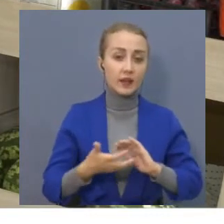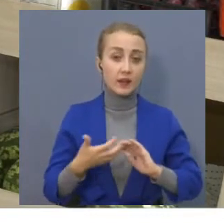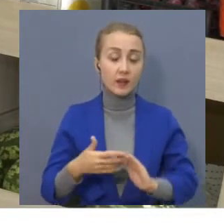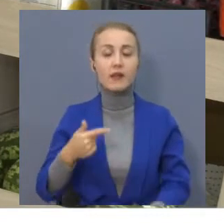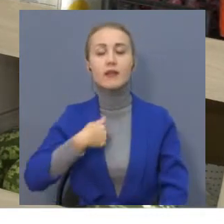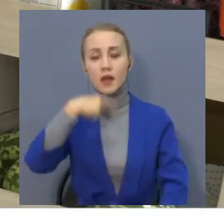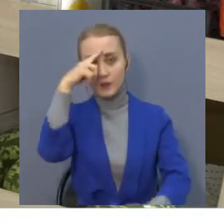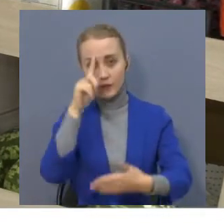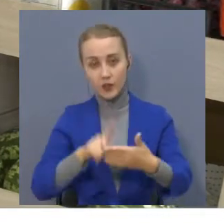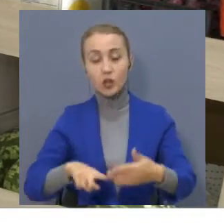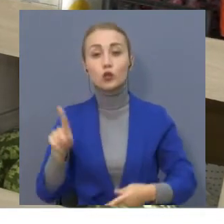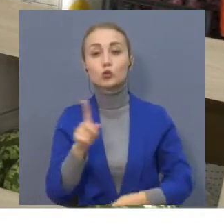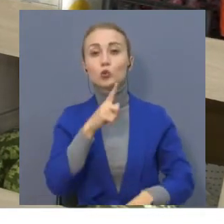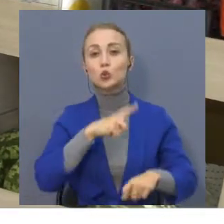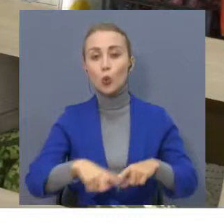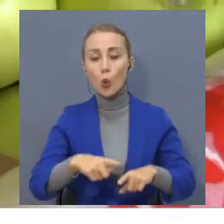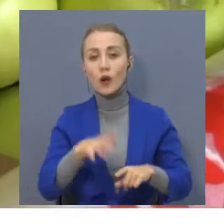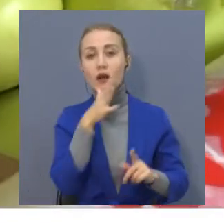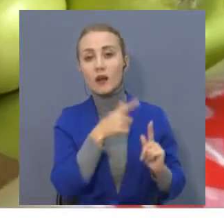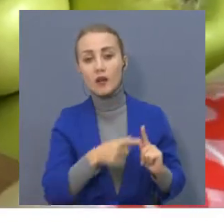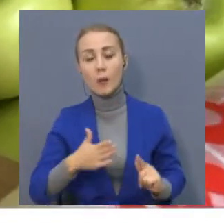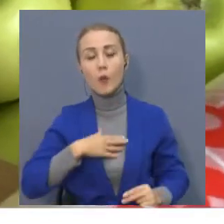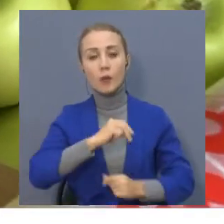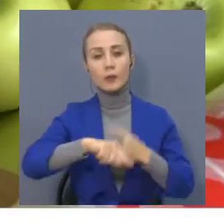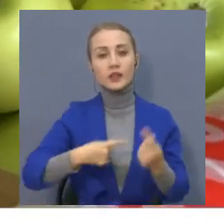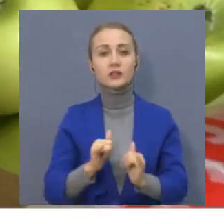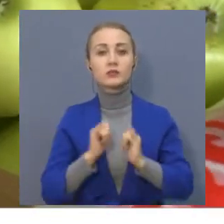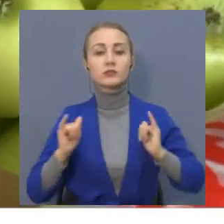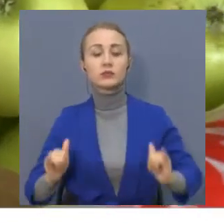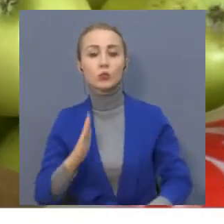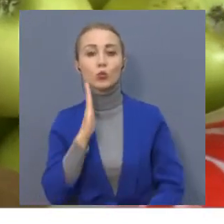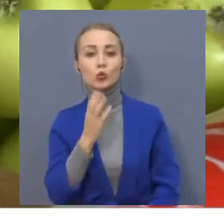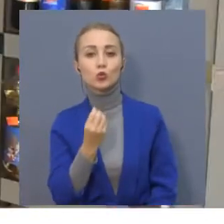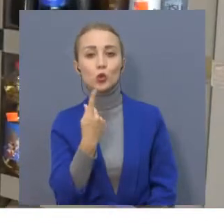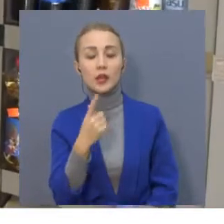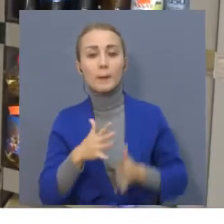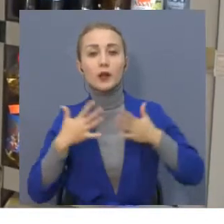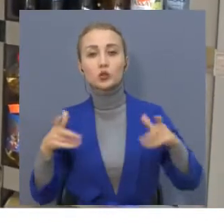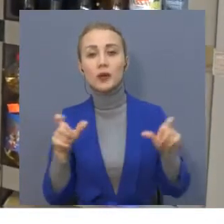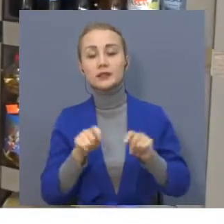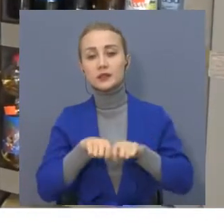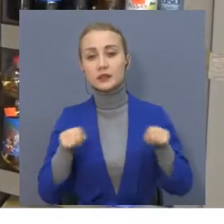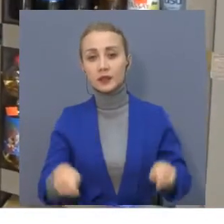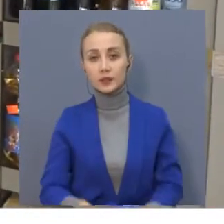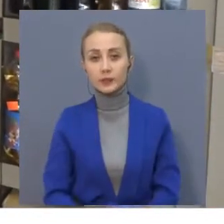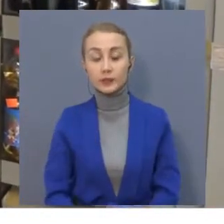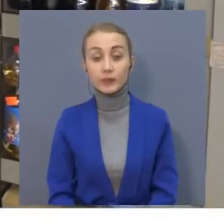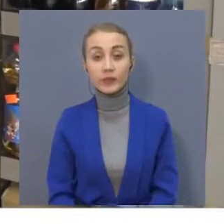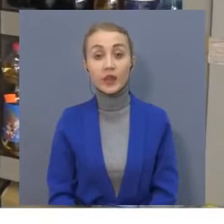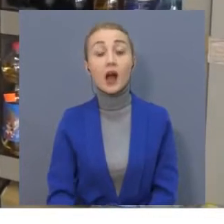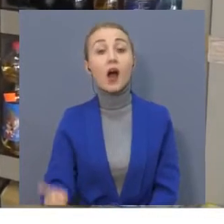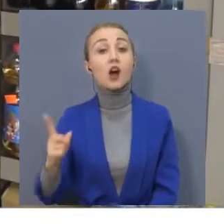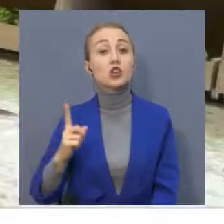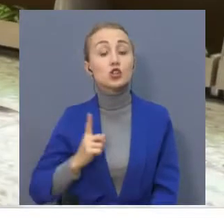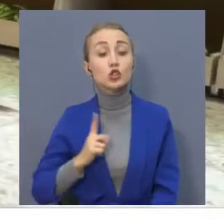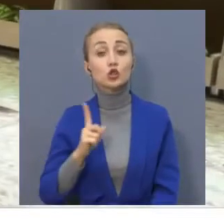уақытта өзімнің ісімді жүргізіп отырмын. Жалпы бастау бизнес бағдарламасы аясында ауданда комиссия сынағынан өткендердің саны 8, тағы 6